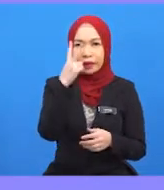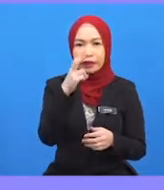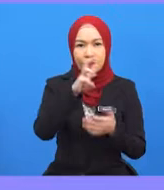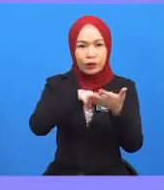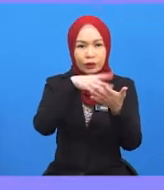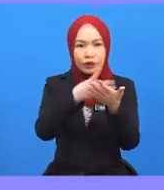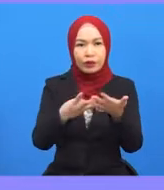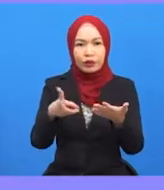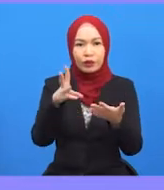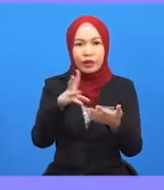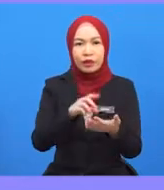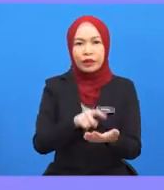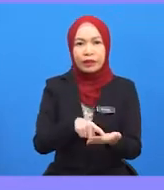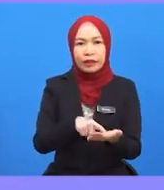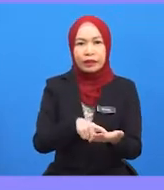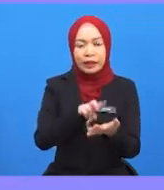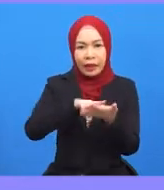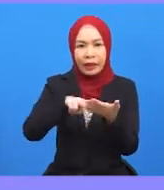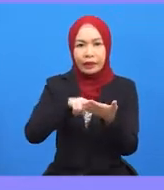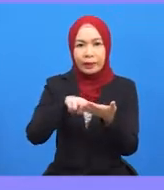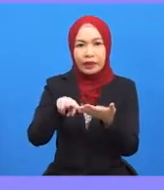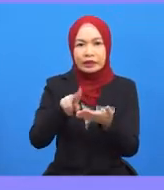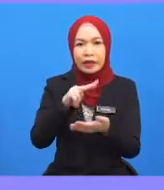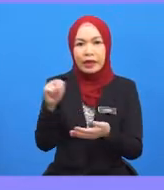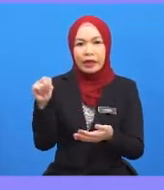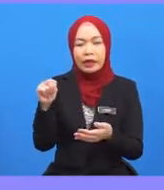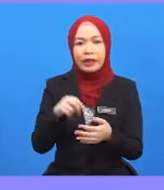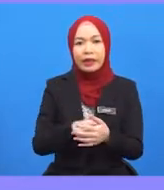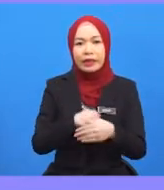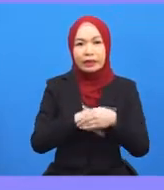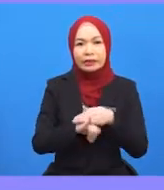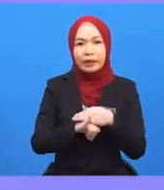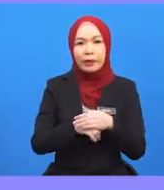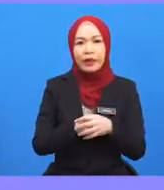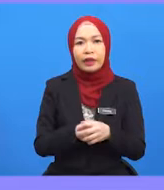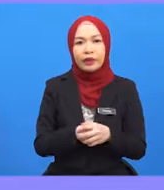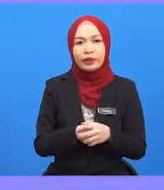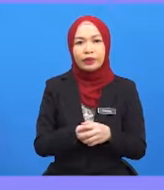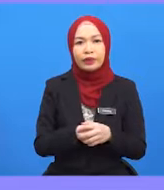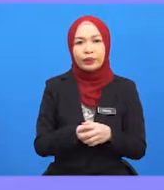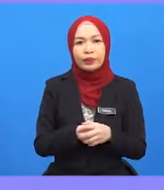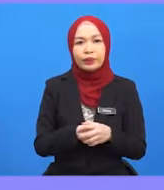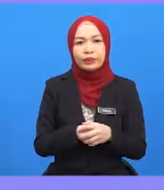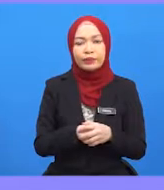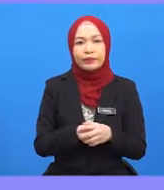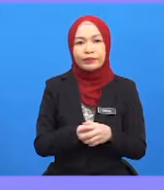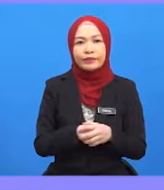Maka kita ada 3 bacaan isi padu asid nitrit. Okey, berapakah isi padu purata asid